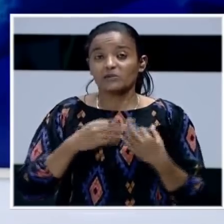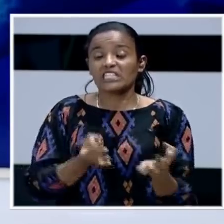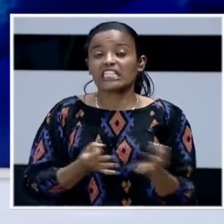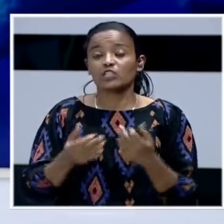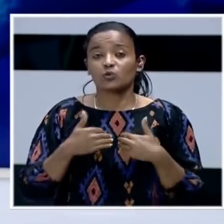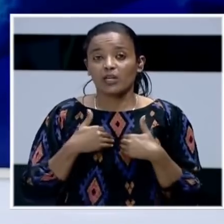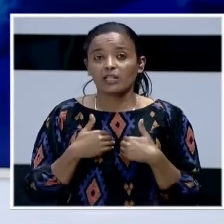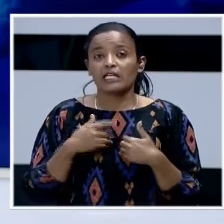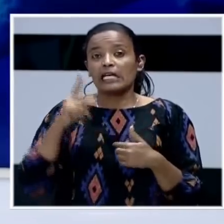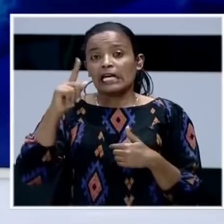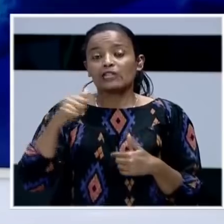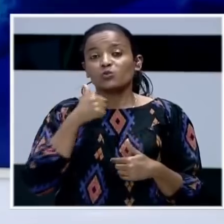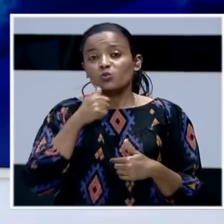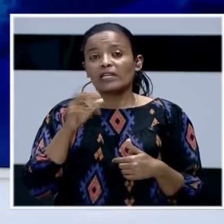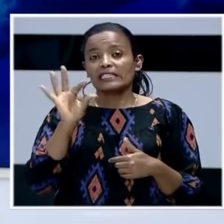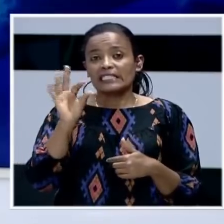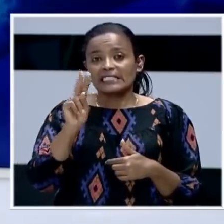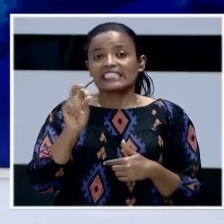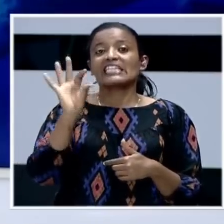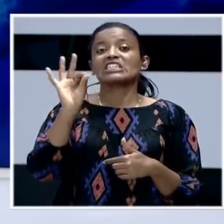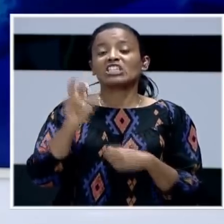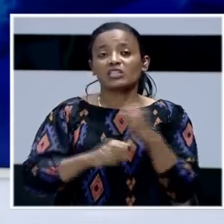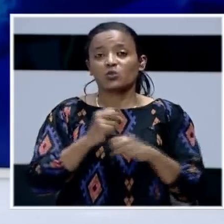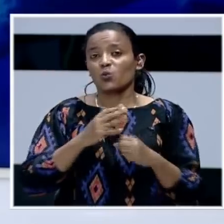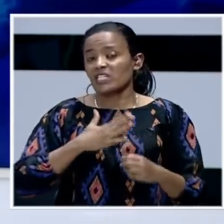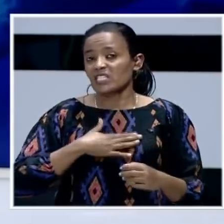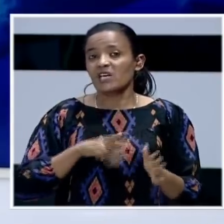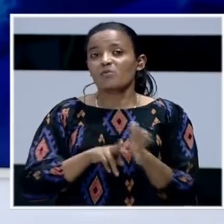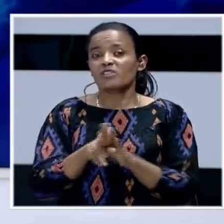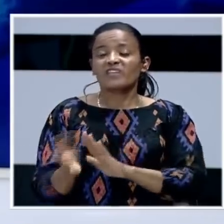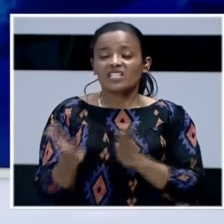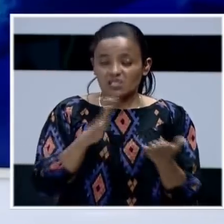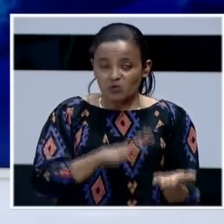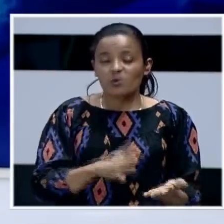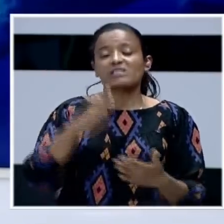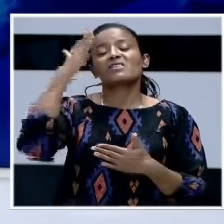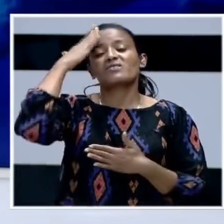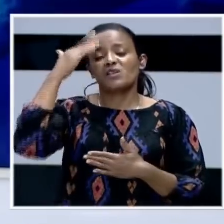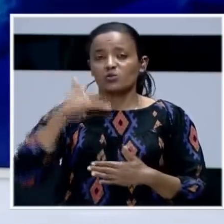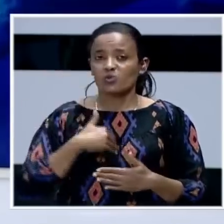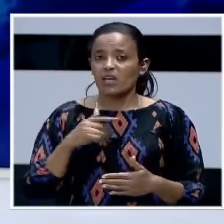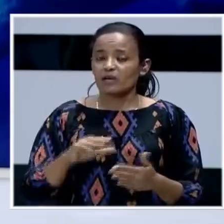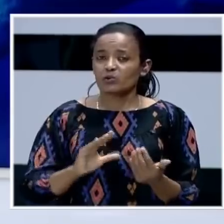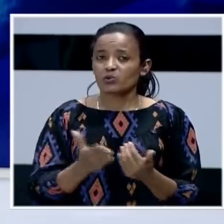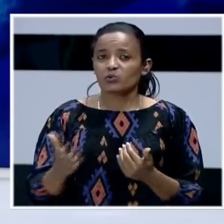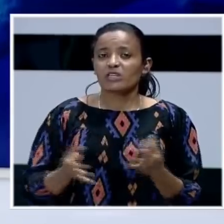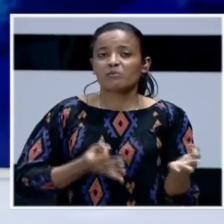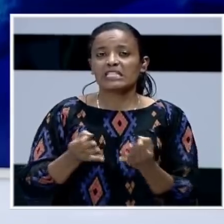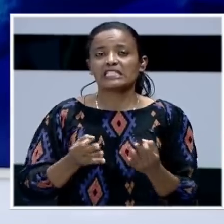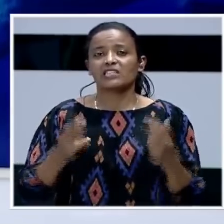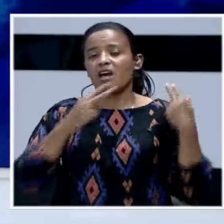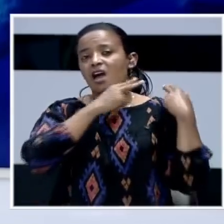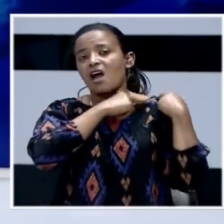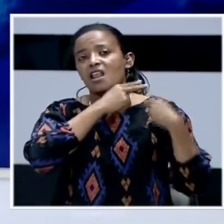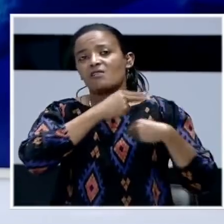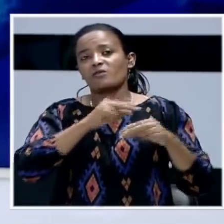اللو حانتي قوال عسران تشعاتن وقناد ما بات فيروس موماتا تفاليت اللو عبزقود دايما بره كبونا حالا في